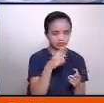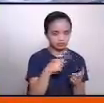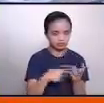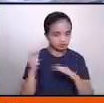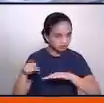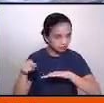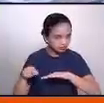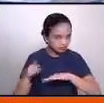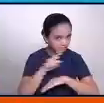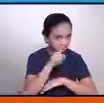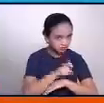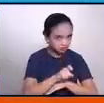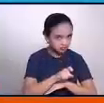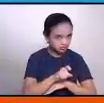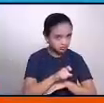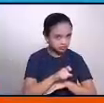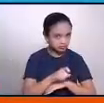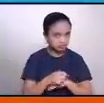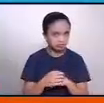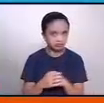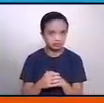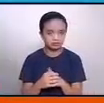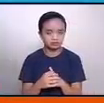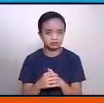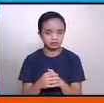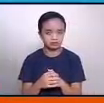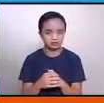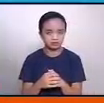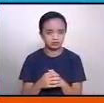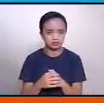judge? Sa